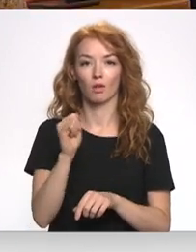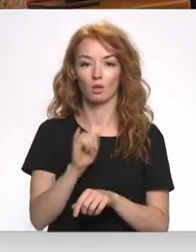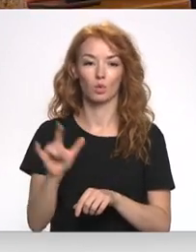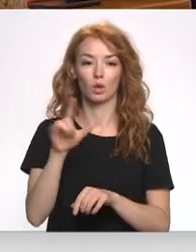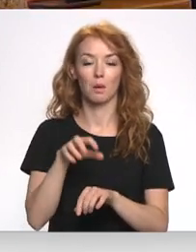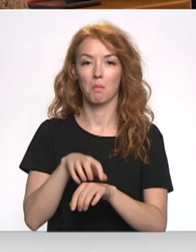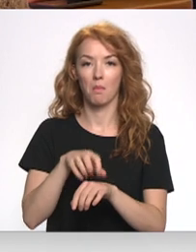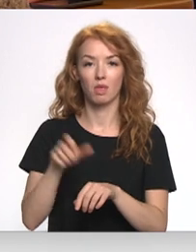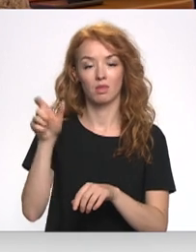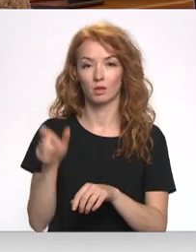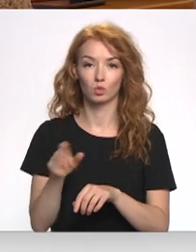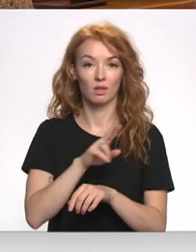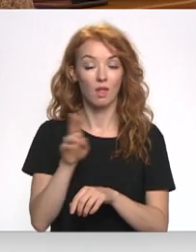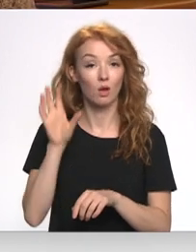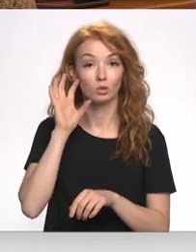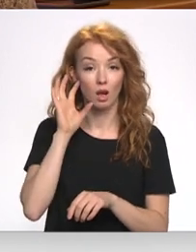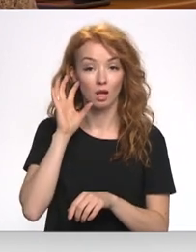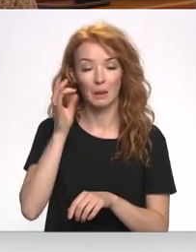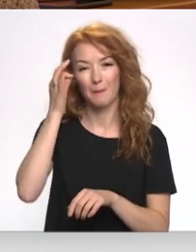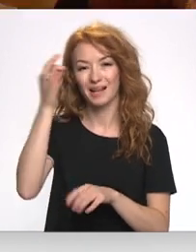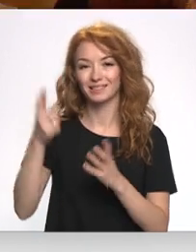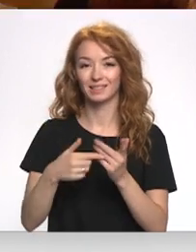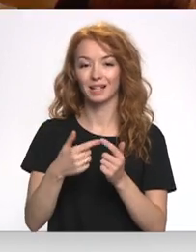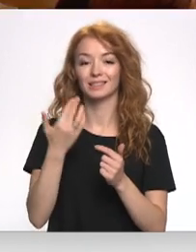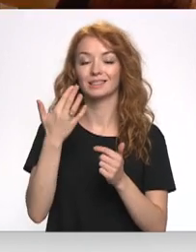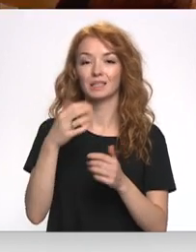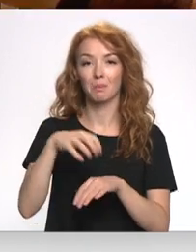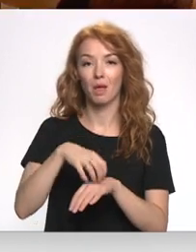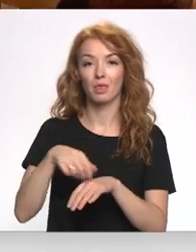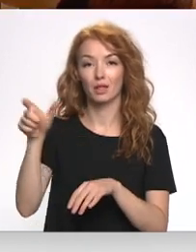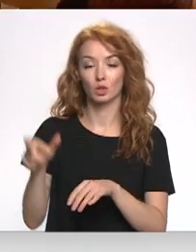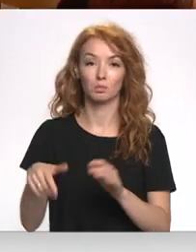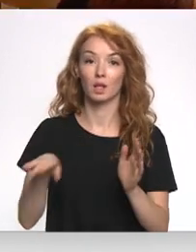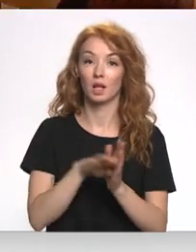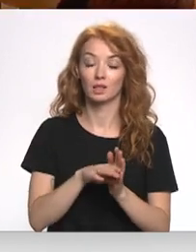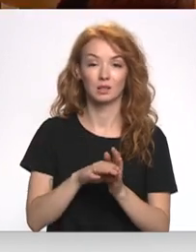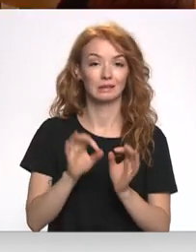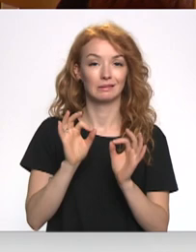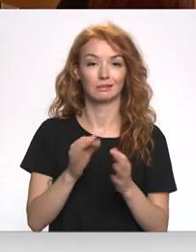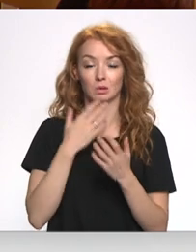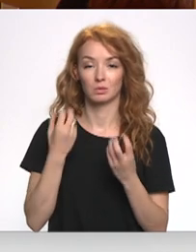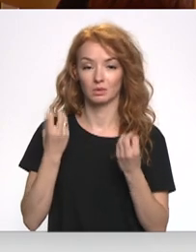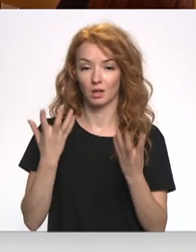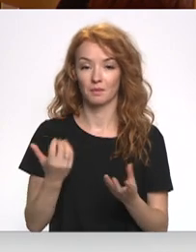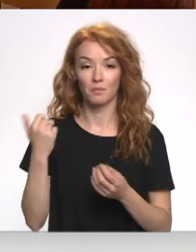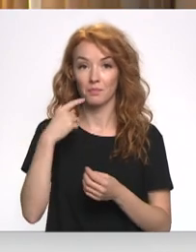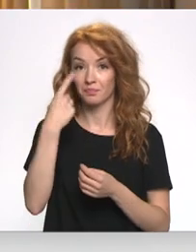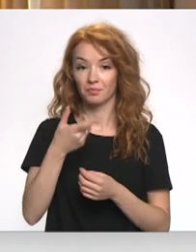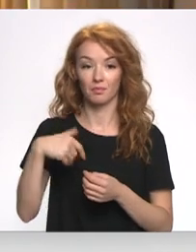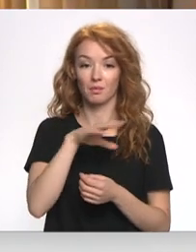mediķi palikuši nesadzirdēti. Precīzi skaits, cik mediķi varētu piedalīties protestos, nav zināms. Mēs nevaram